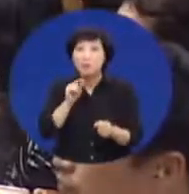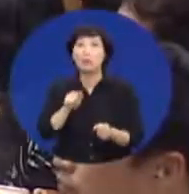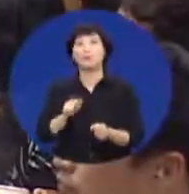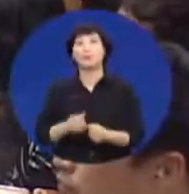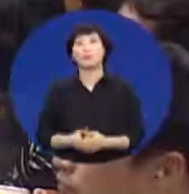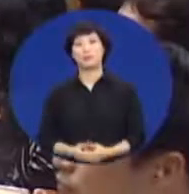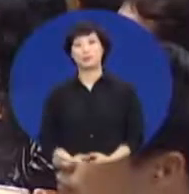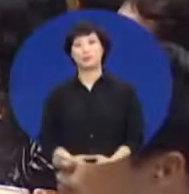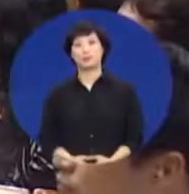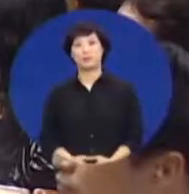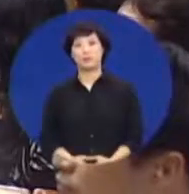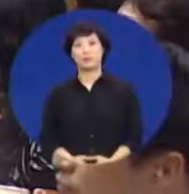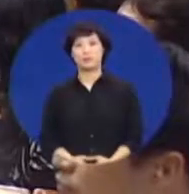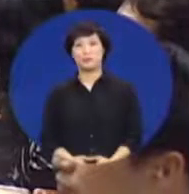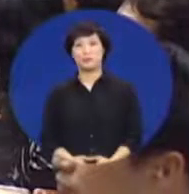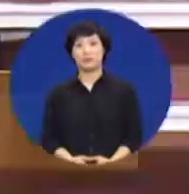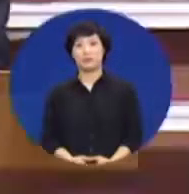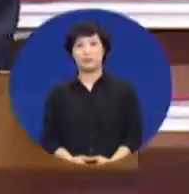그랬어요.